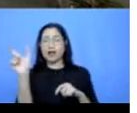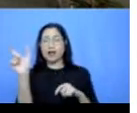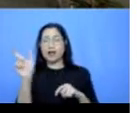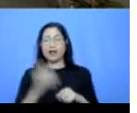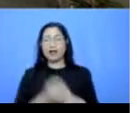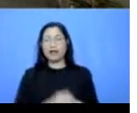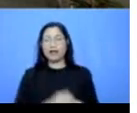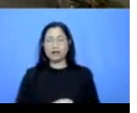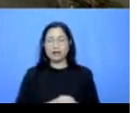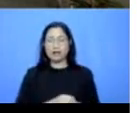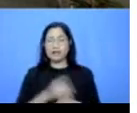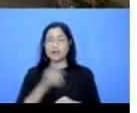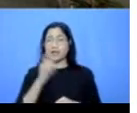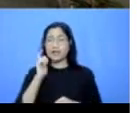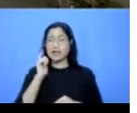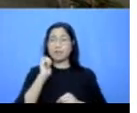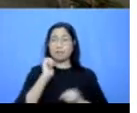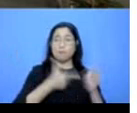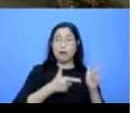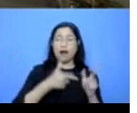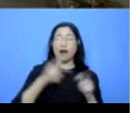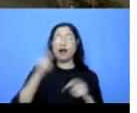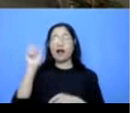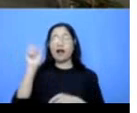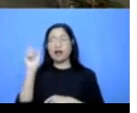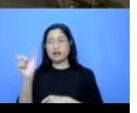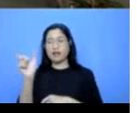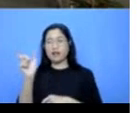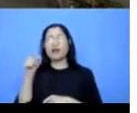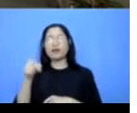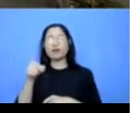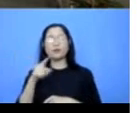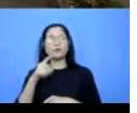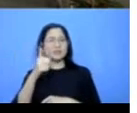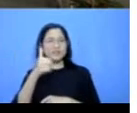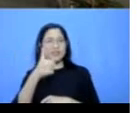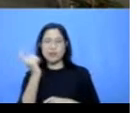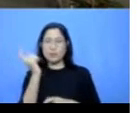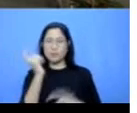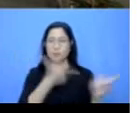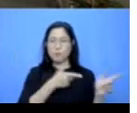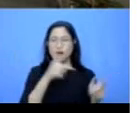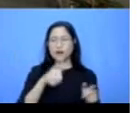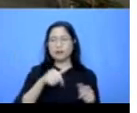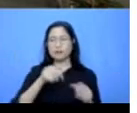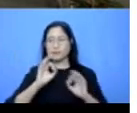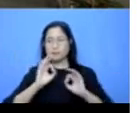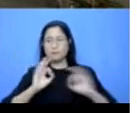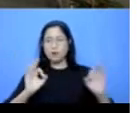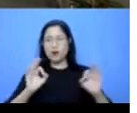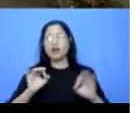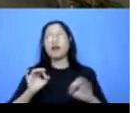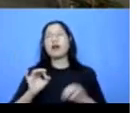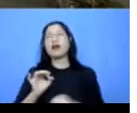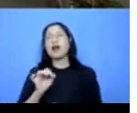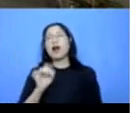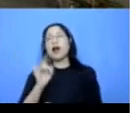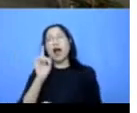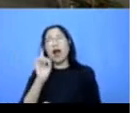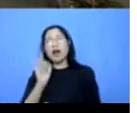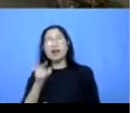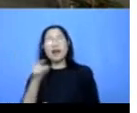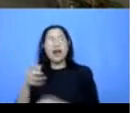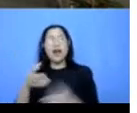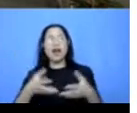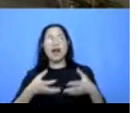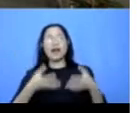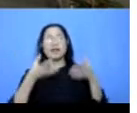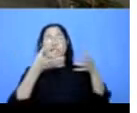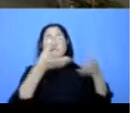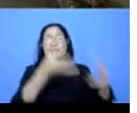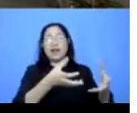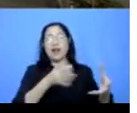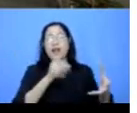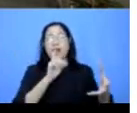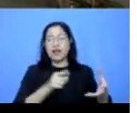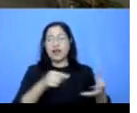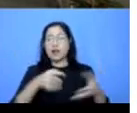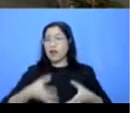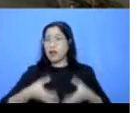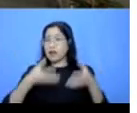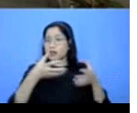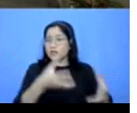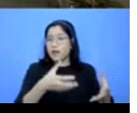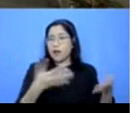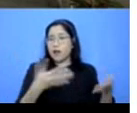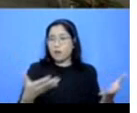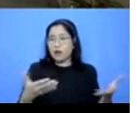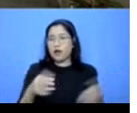tahu Bapak dan Ibu bisa menebak katanya dengan sempurna, dapatkan hadiah. Hadiahnya hari ini adalah Rp200.000 dalam